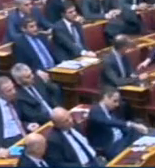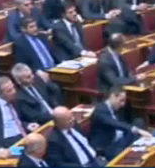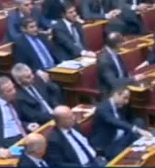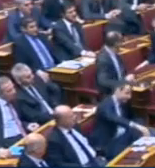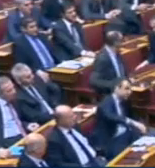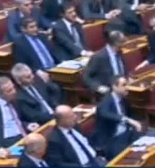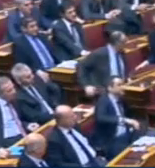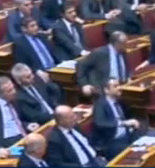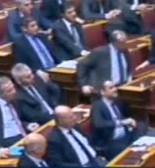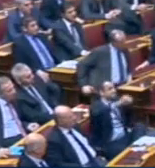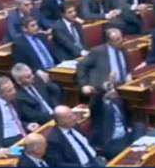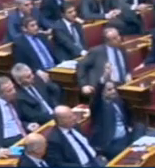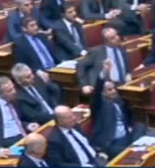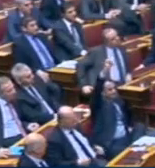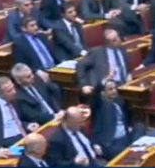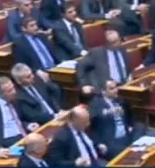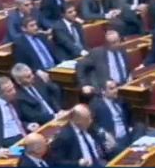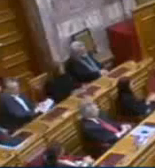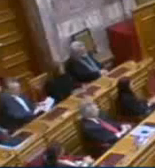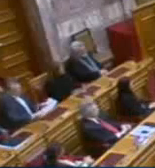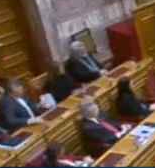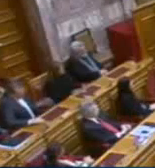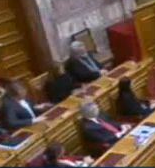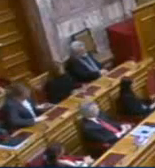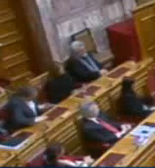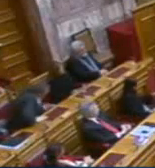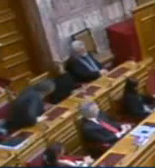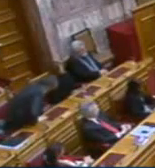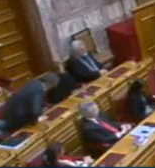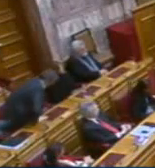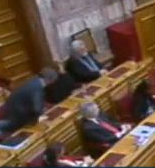Λυπάμαι, κύριε Πρόεδρε της Νέας Δημοκρατίας.